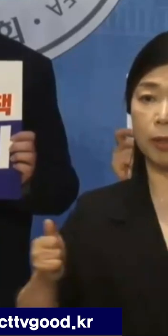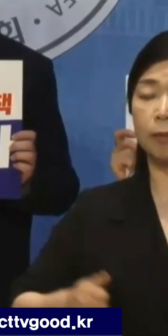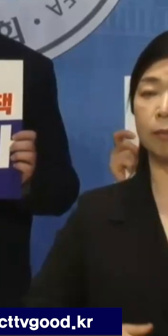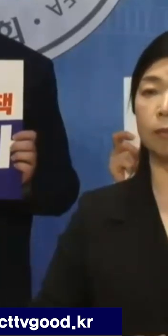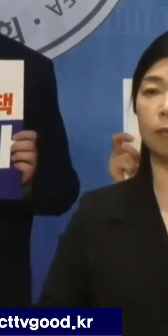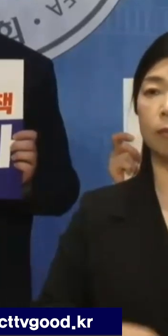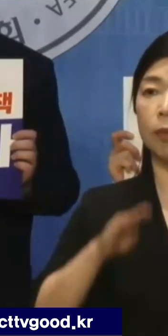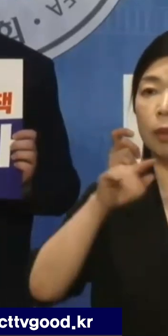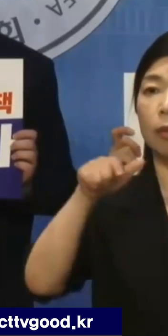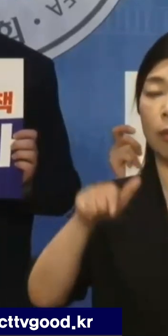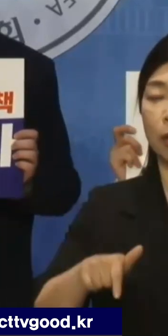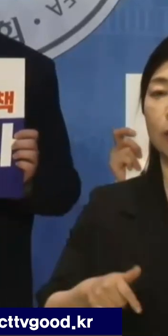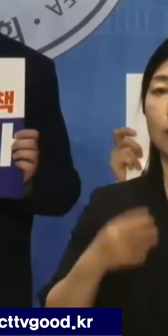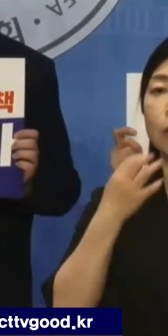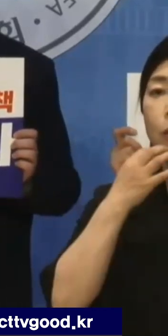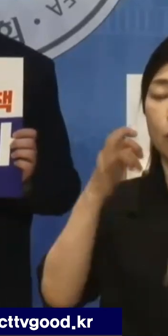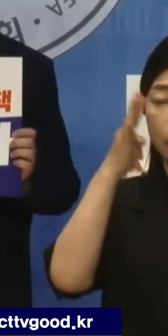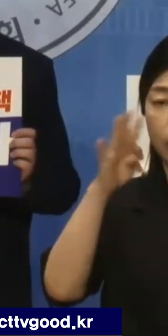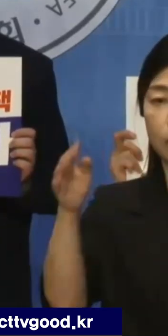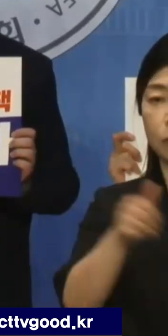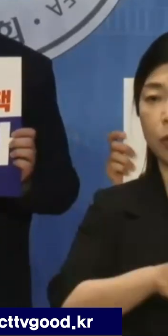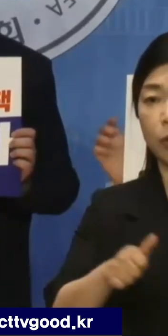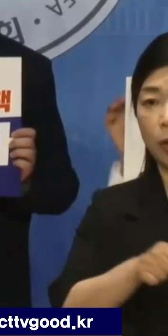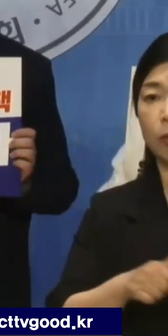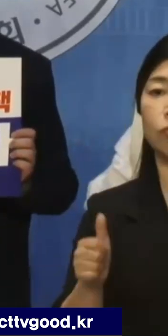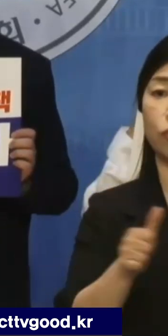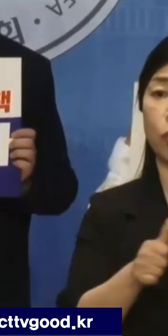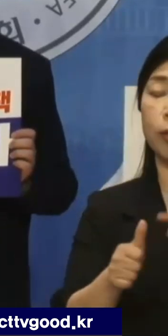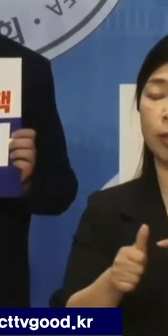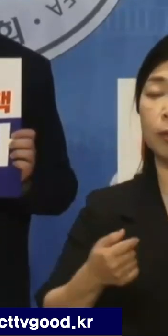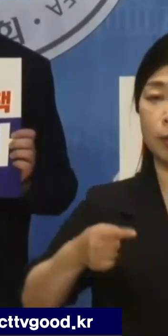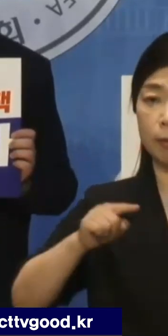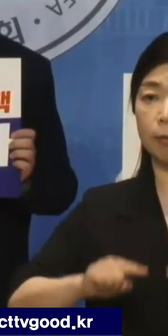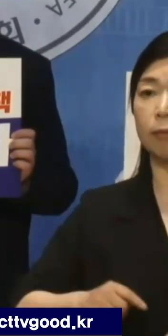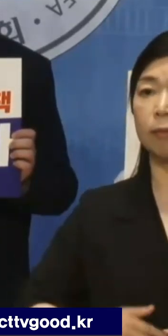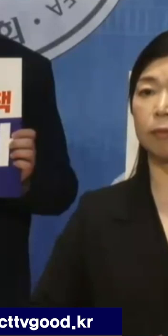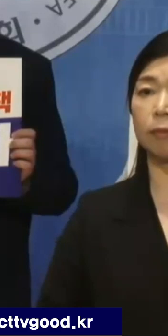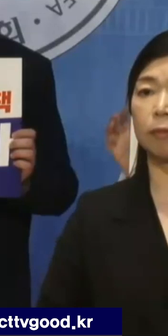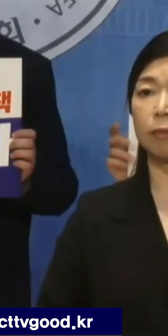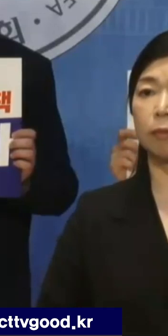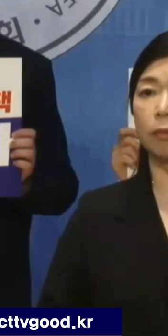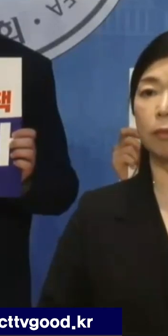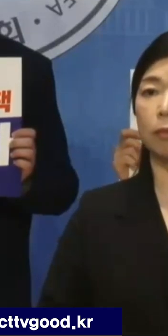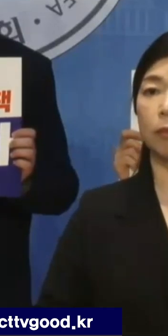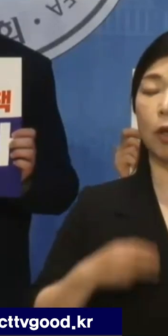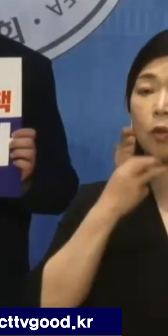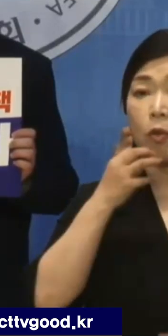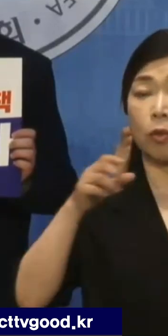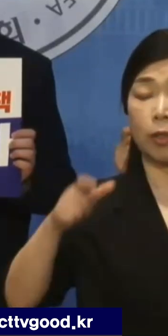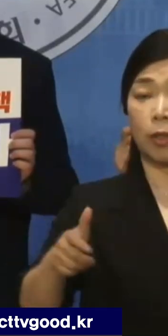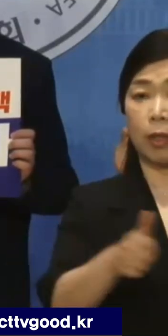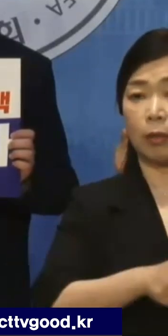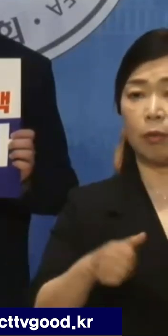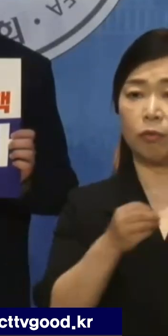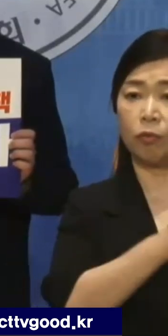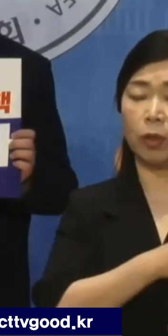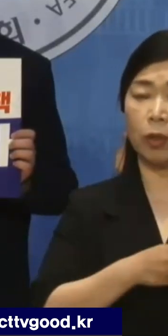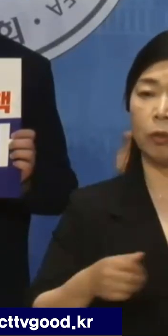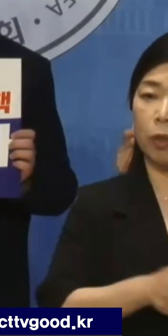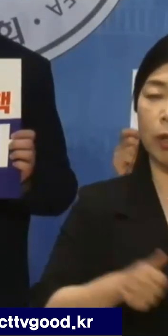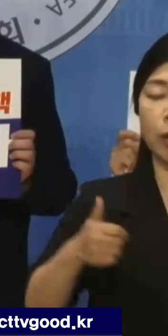참석하셨습니다. 박성혁 서울시당 대학생위원회 부위원장님 함께하고 계시고요. 장한솔 서울시당 대학생위원회